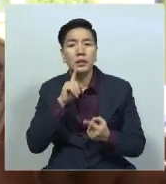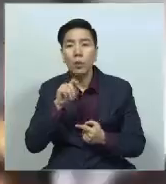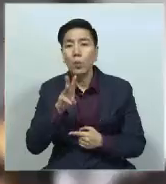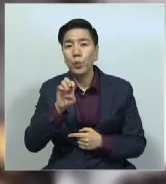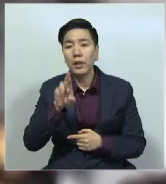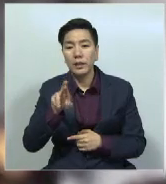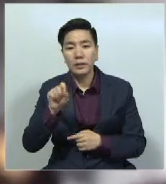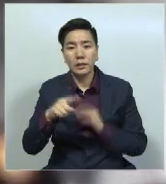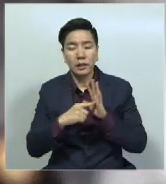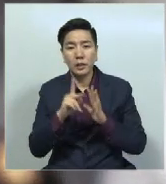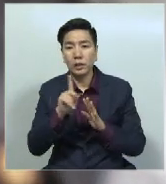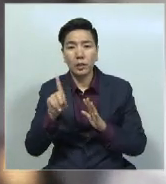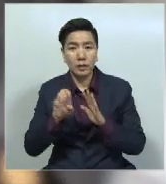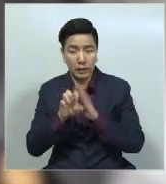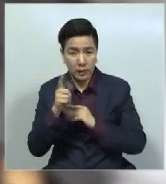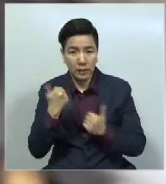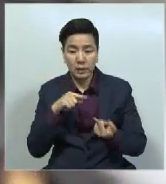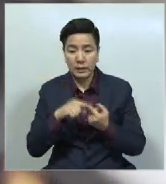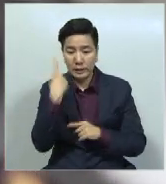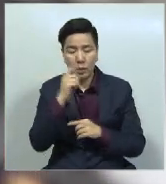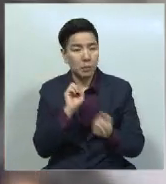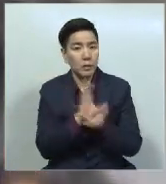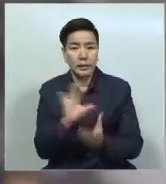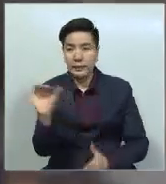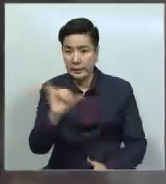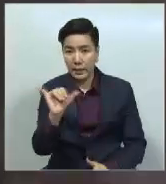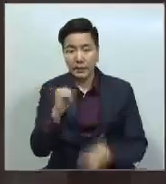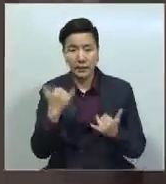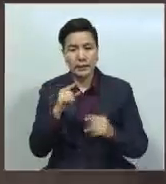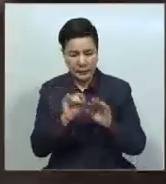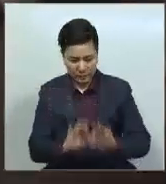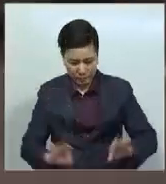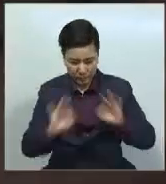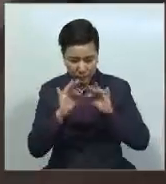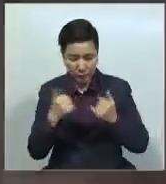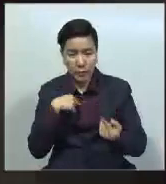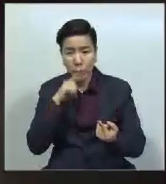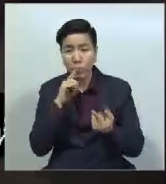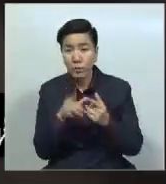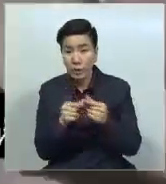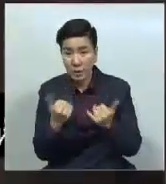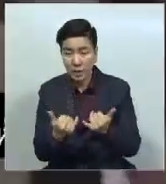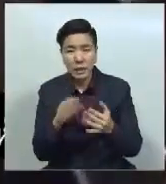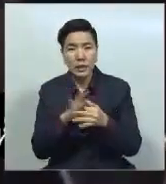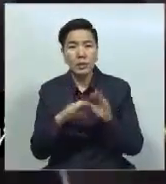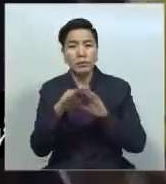น์นะคะท่านบอกว่าตอนนี้การท่องเที่ยวยังไม่ได้รับผลกระทบและที่สำคัญที่สุดค่ะกรณีนี้เนี่ยเ